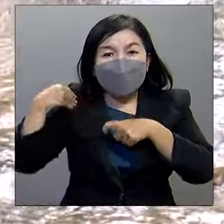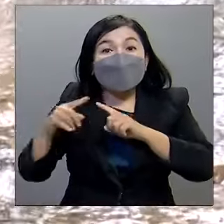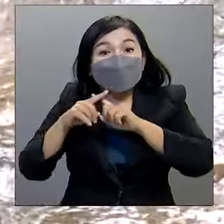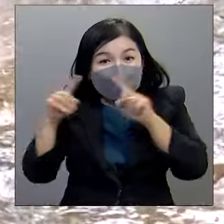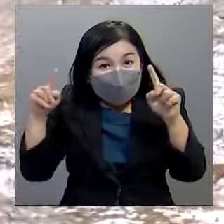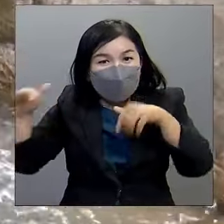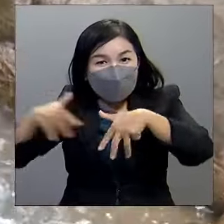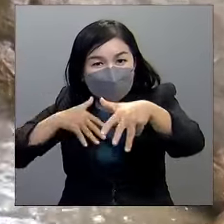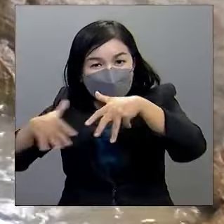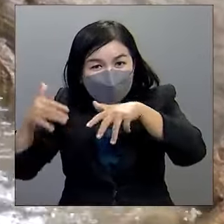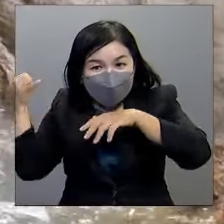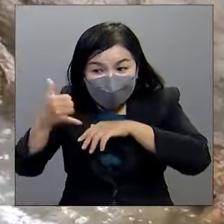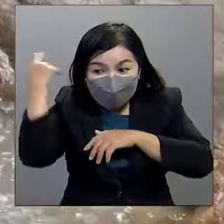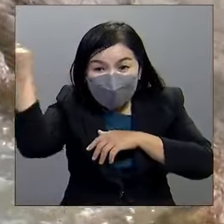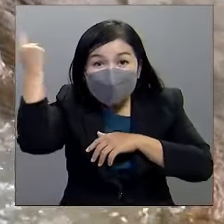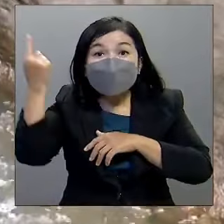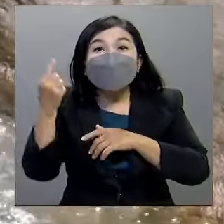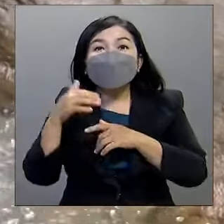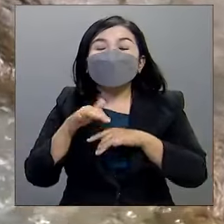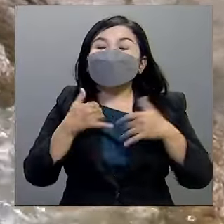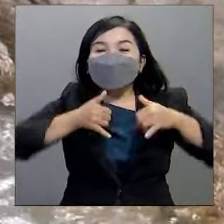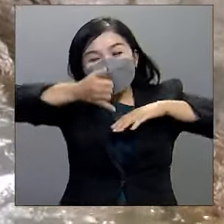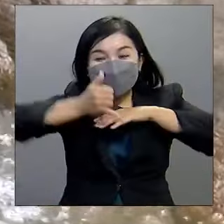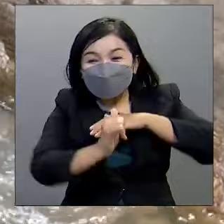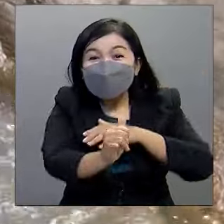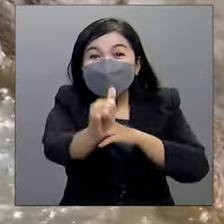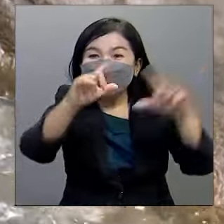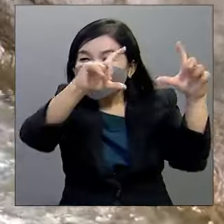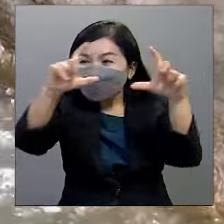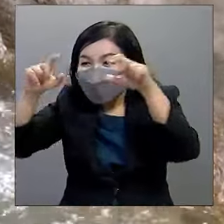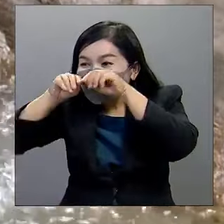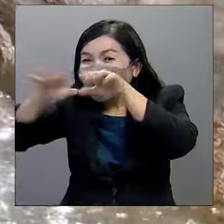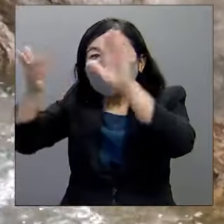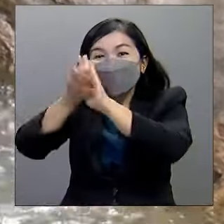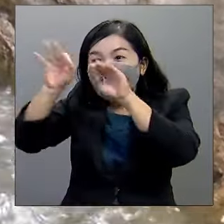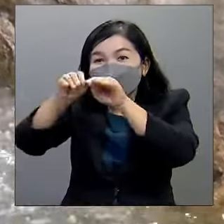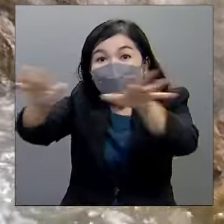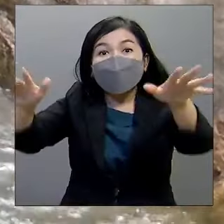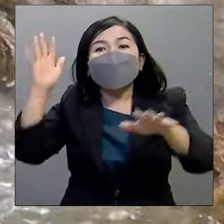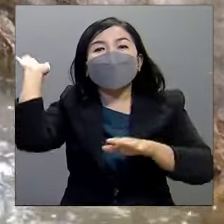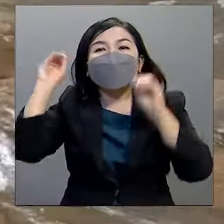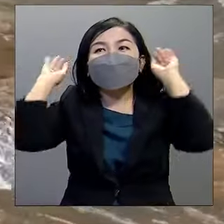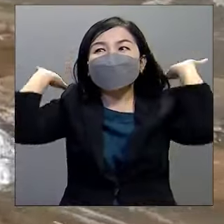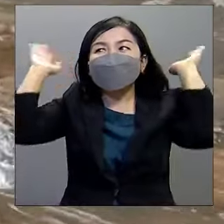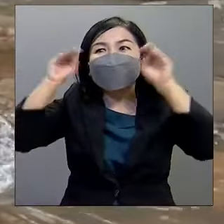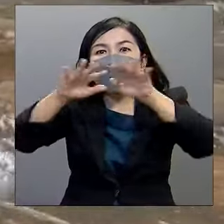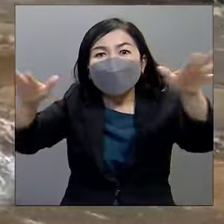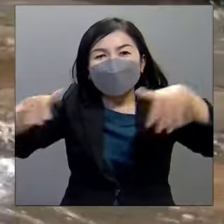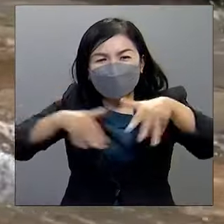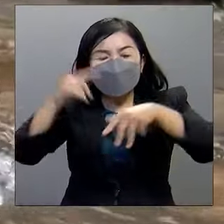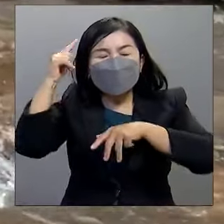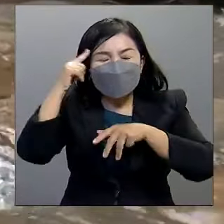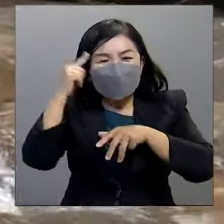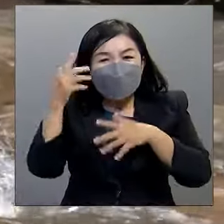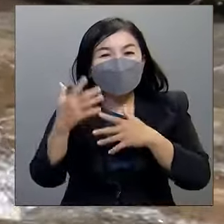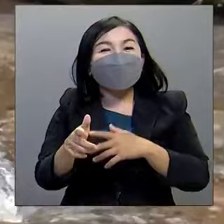คนในพื้นที่บางคนเข้าไปเที่ยวชมแล้วก็ลงเล่นน้ำพร้อมกับมีการถ่ายภาพไปลงโซเชียลเนี่ยคือคนก็รู้จักมากขึ้นนะฮ ะ อีกทั้งนะครับไปเที่ยวน้ำต